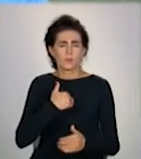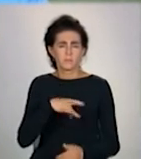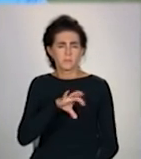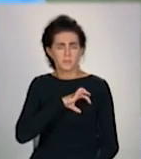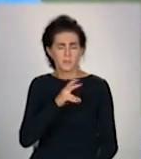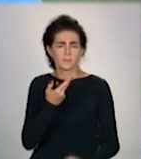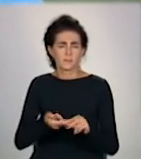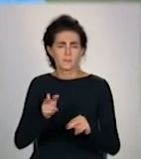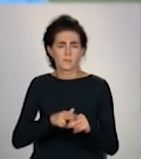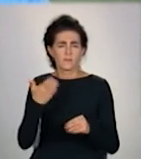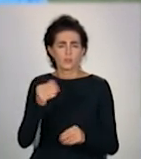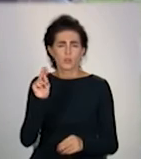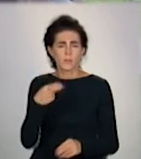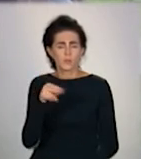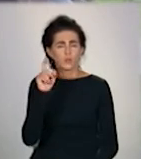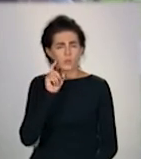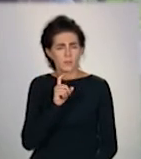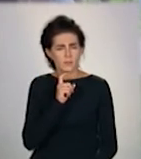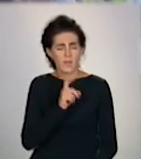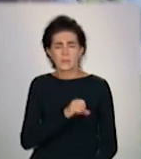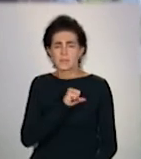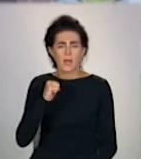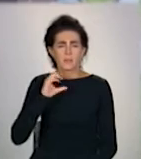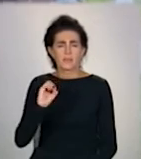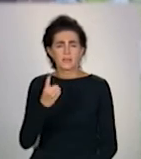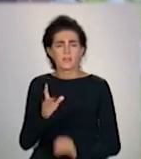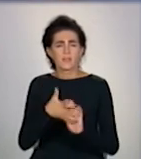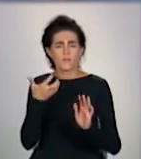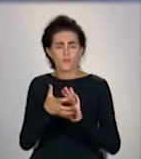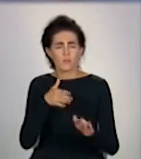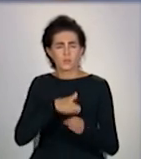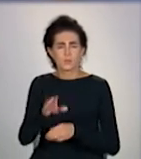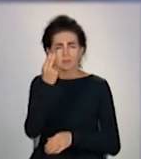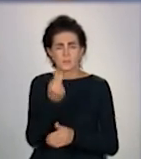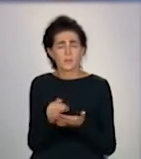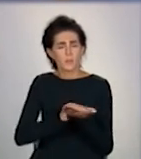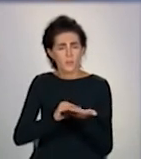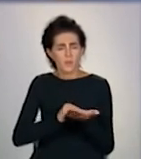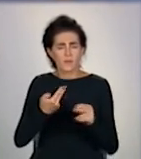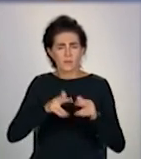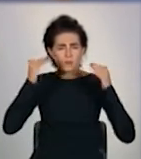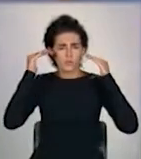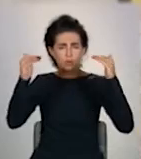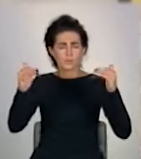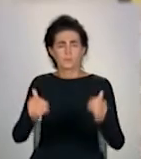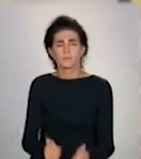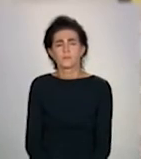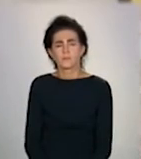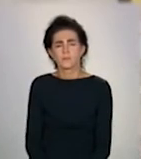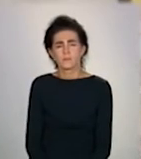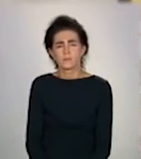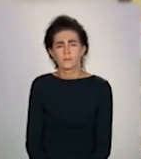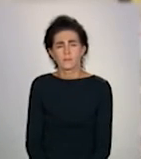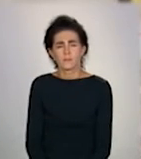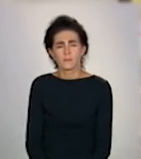призером чемпіонату України. Єдине, чого не вистачає для повноцінних тренувань – це да, каже тренер. Було б добре, звісно,